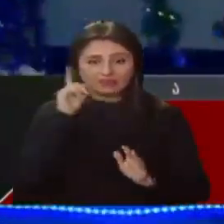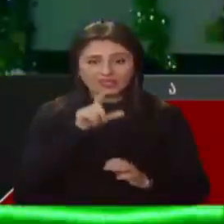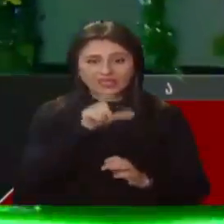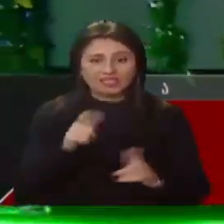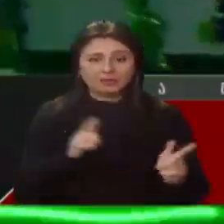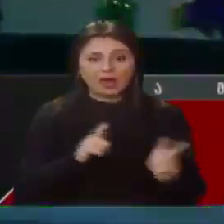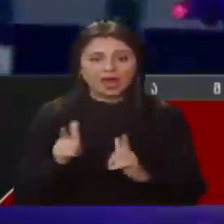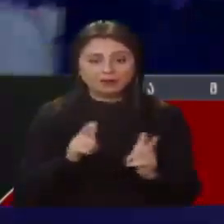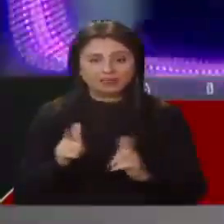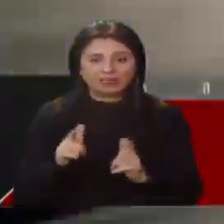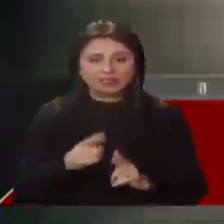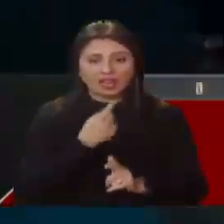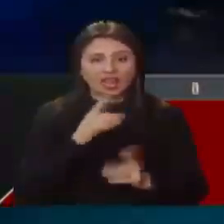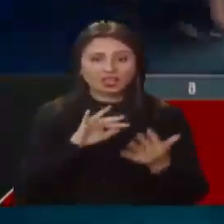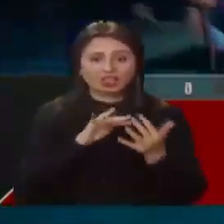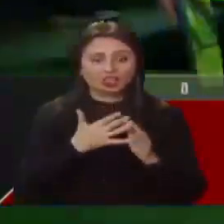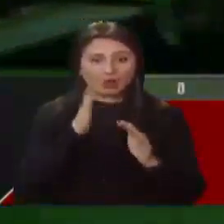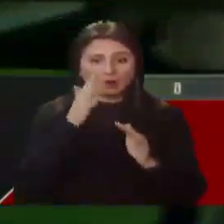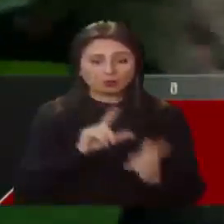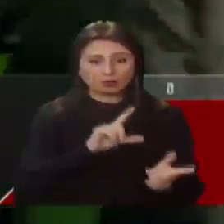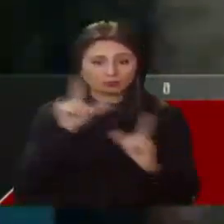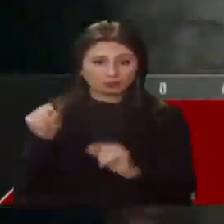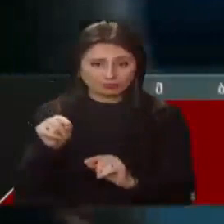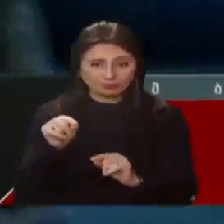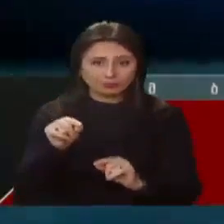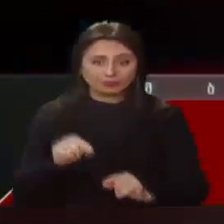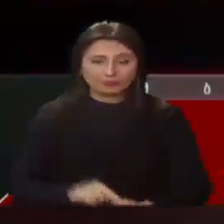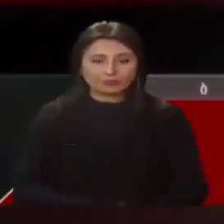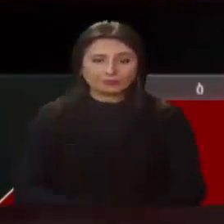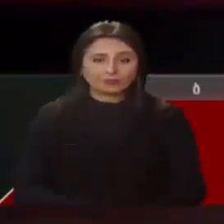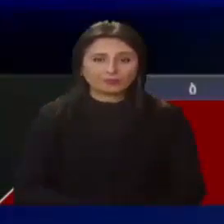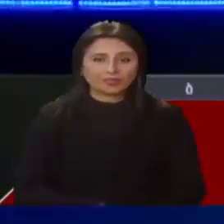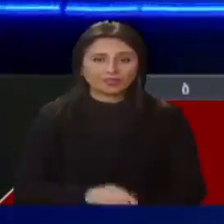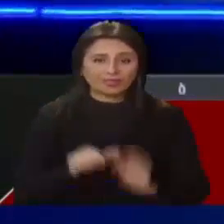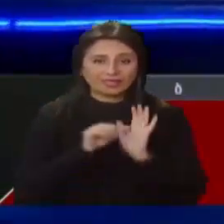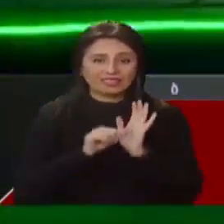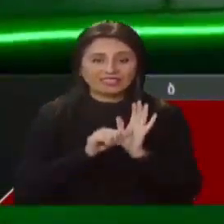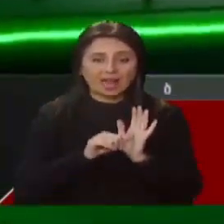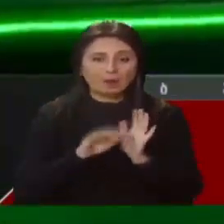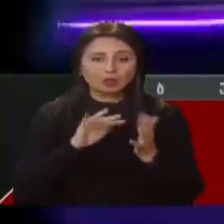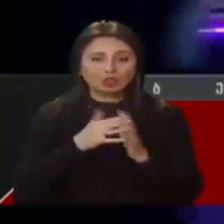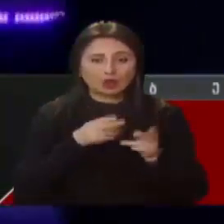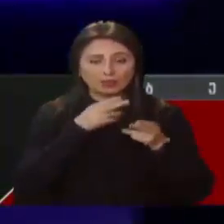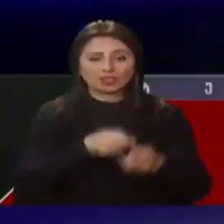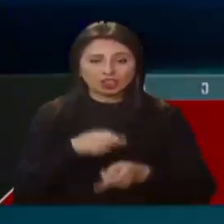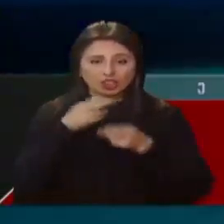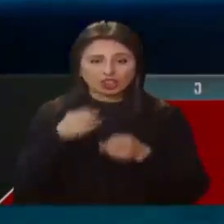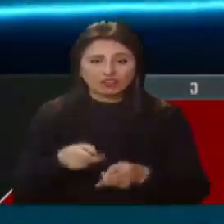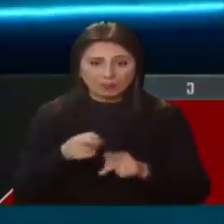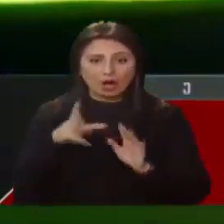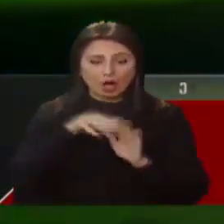ისინი ემზადებიან ერთ-ერთ სოფელში წასასვლელად, 60-მდე სოფელში ჩავლენ, მათ